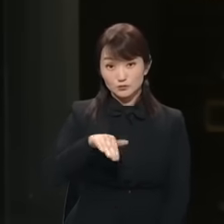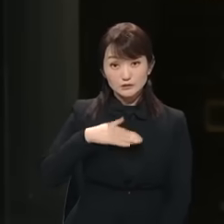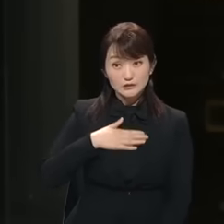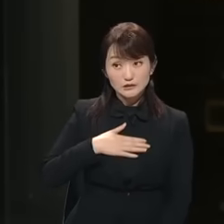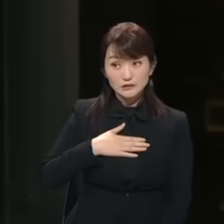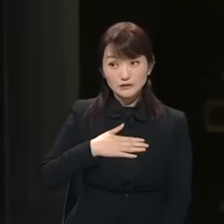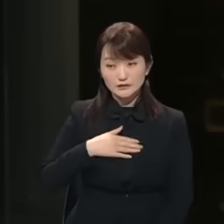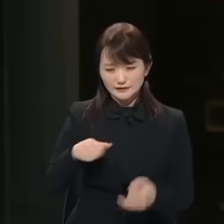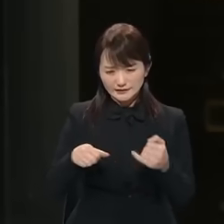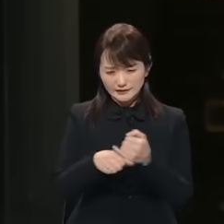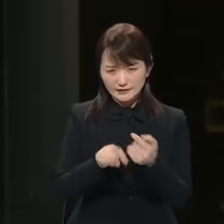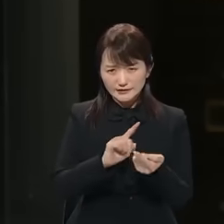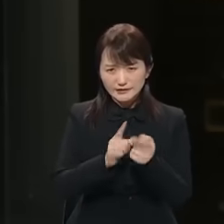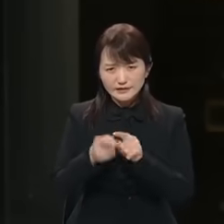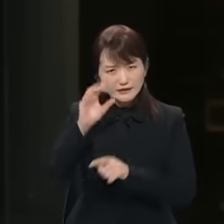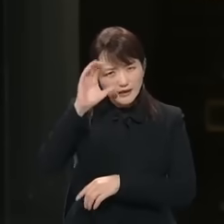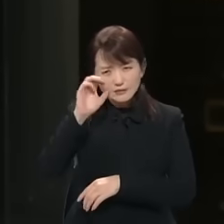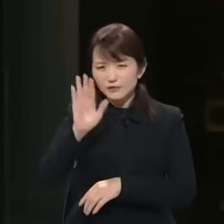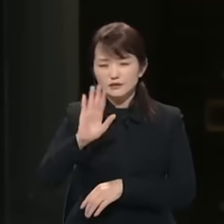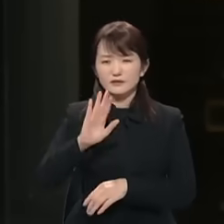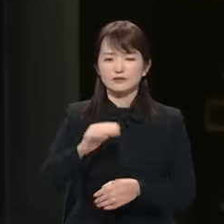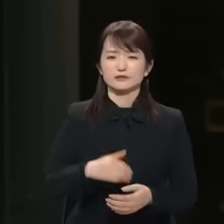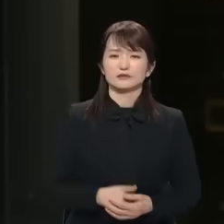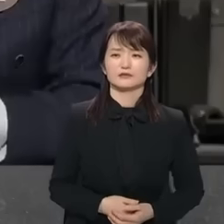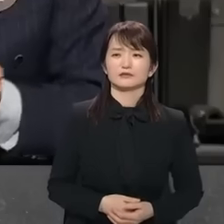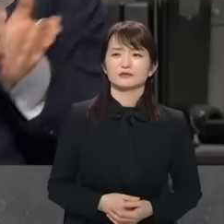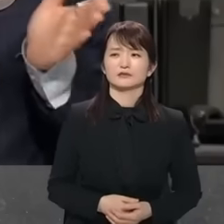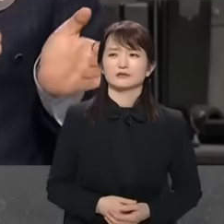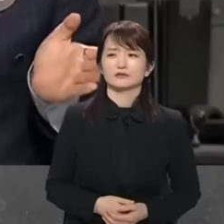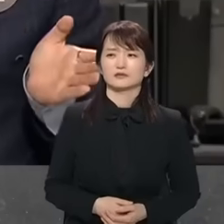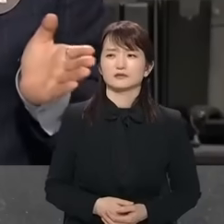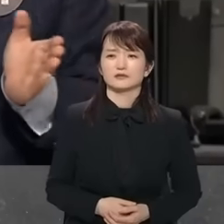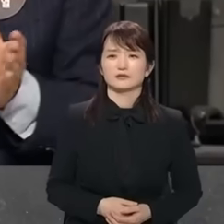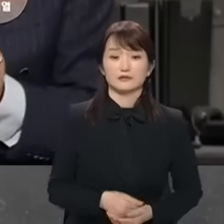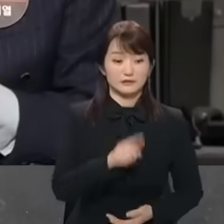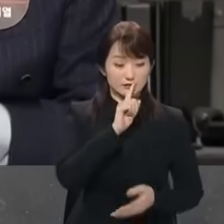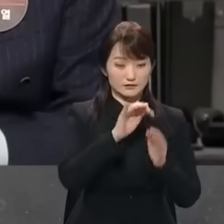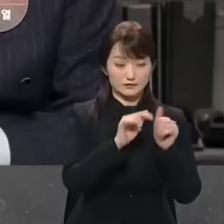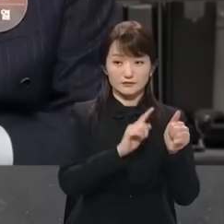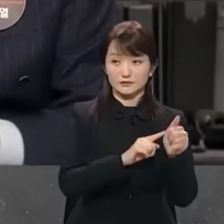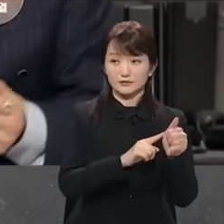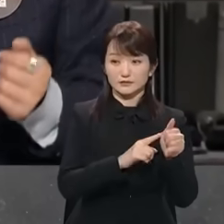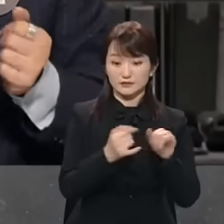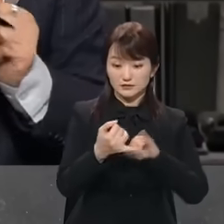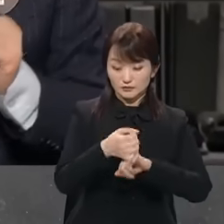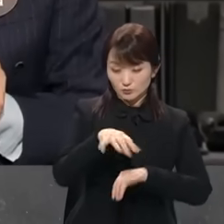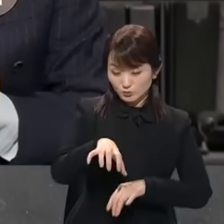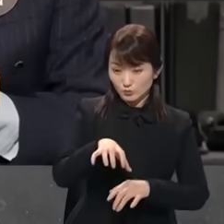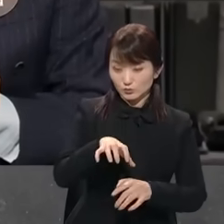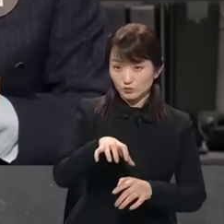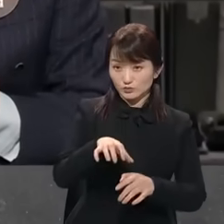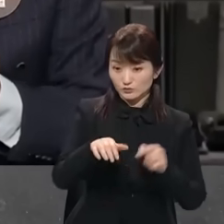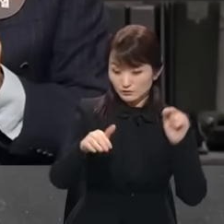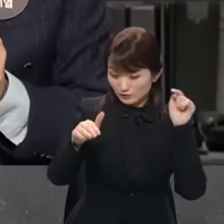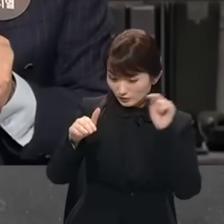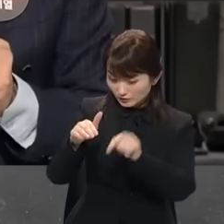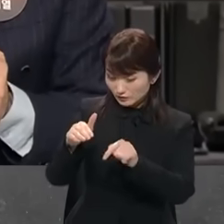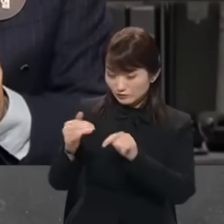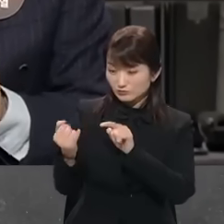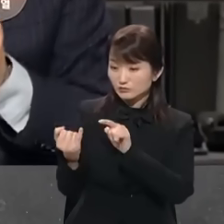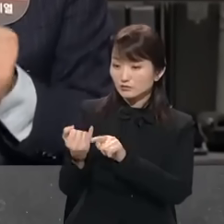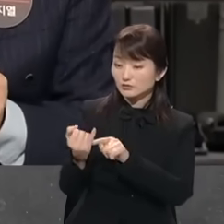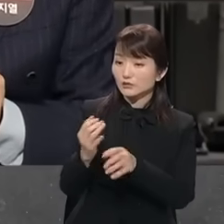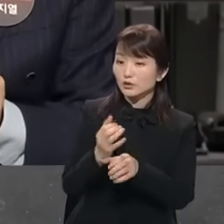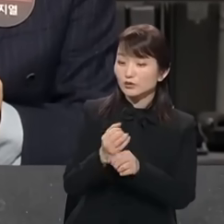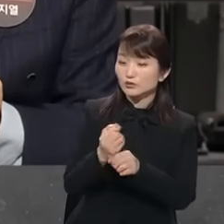에인 대바 이게 아니잖아요 그런게 아니라이 제보자분이 약수 장수에 나가서 언제 오냐고 하니까 상대방이